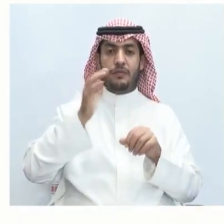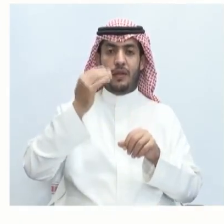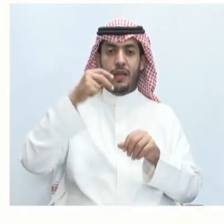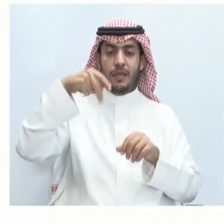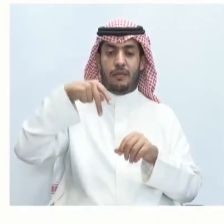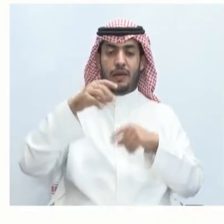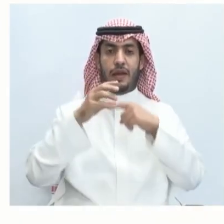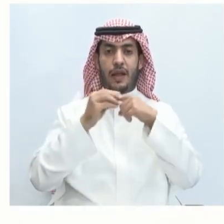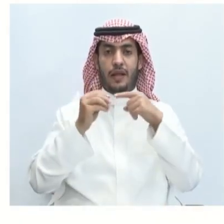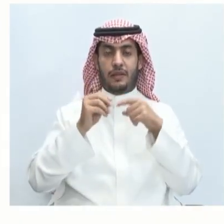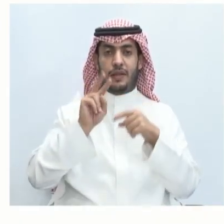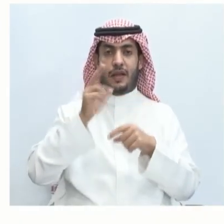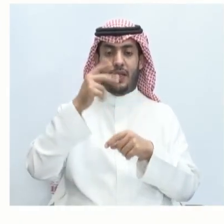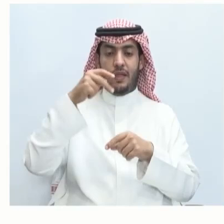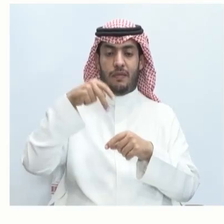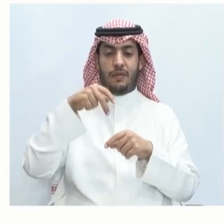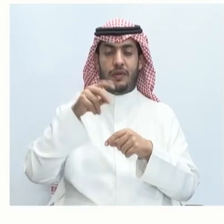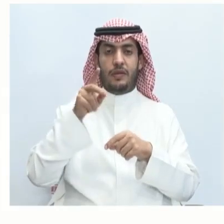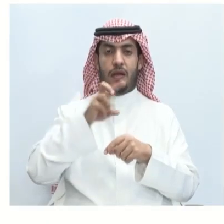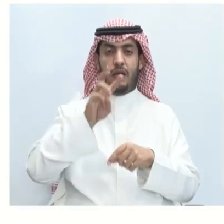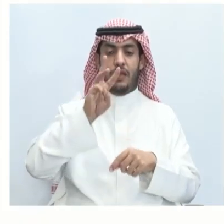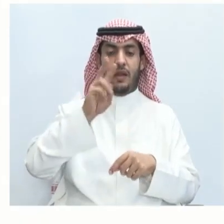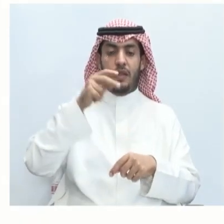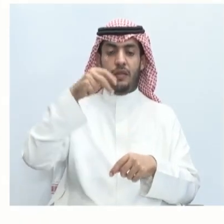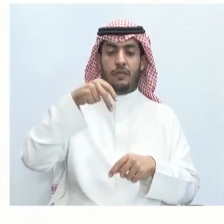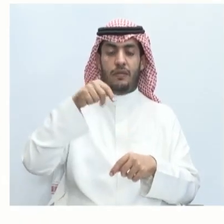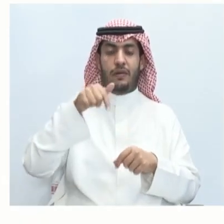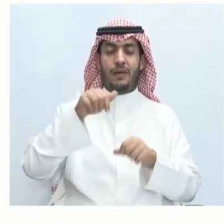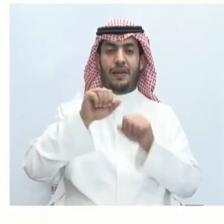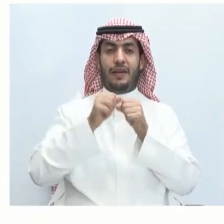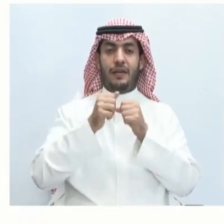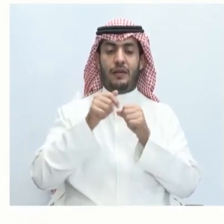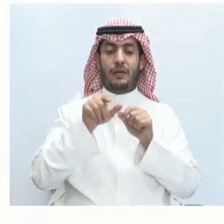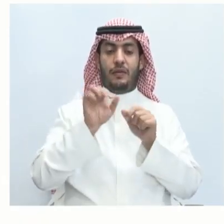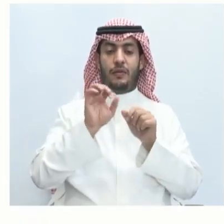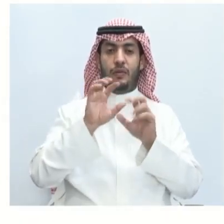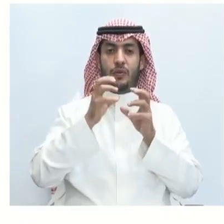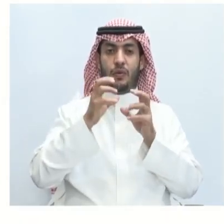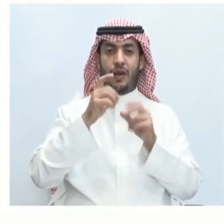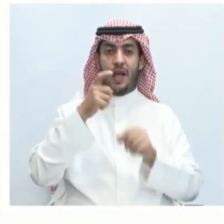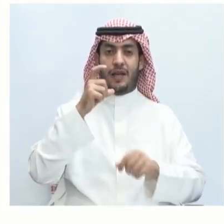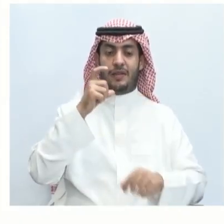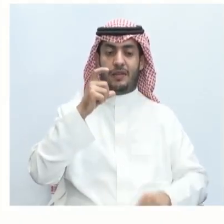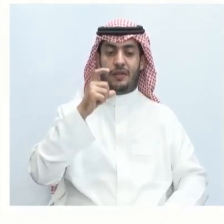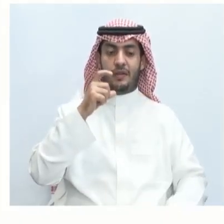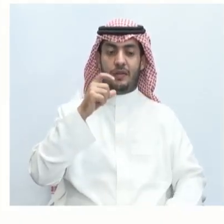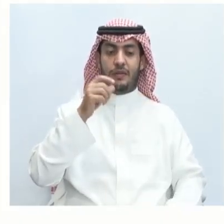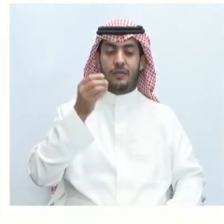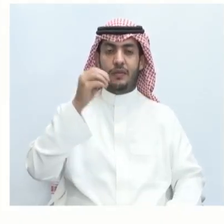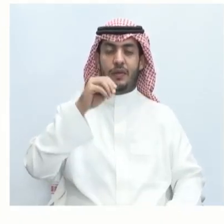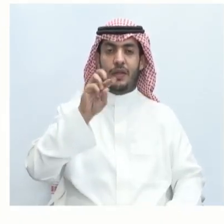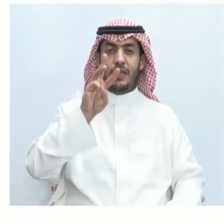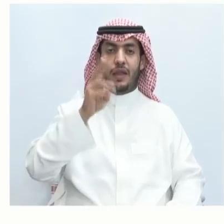اثمان مطروحا منها ثمنين تساوي ثلاثه اثمان اذا الكسر الذي يمثل الكرات الزرقاء يزيد